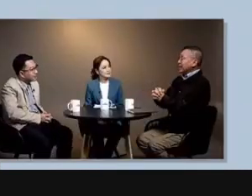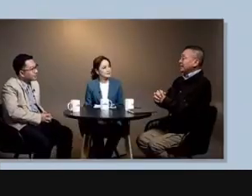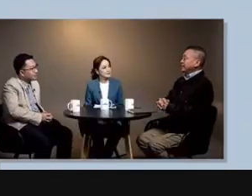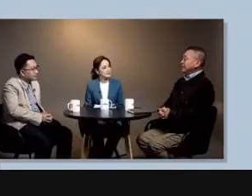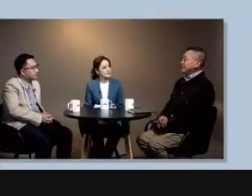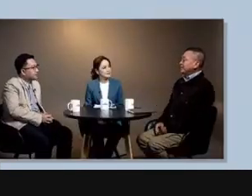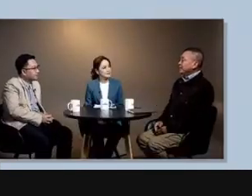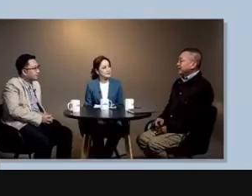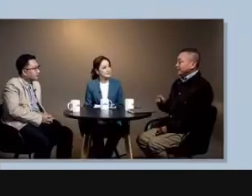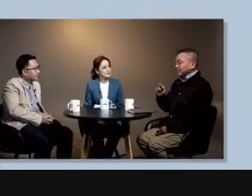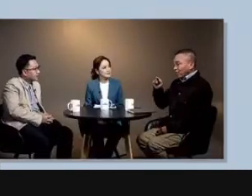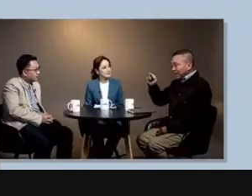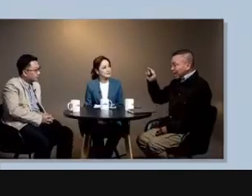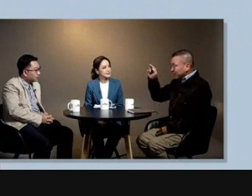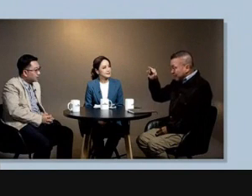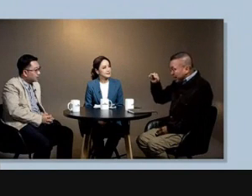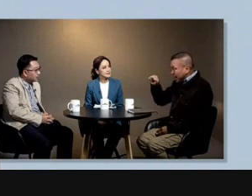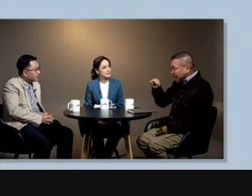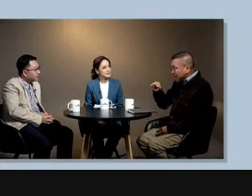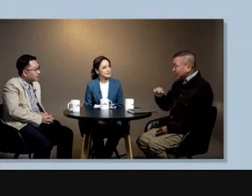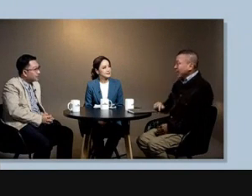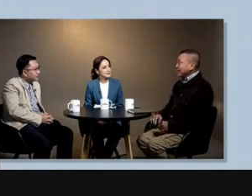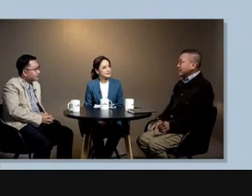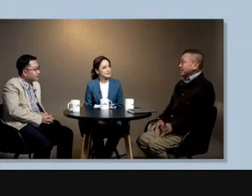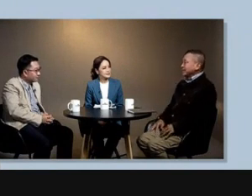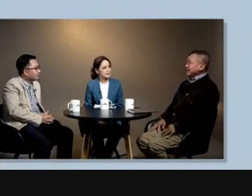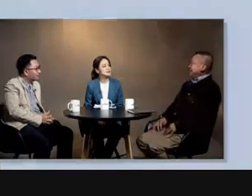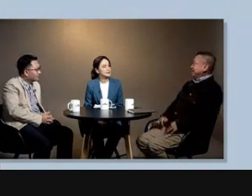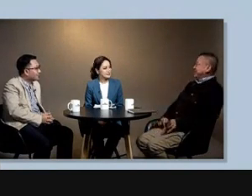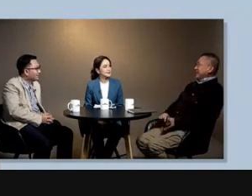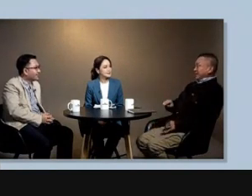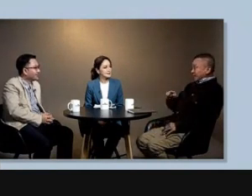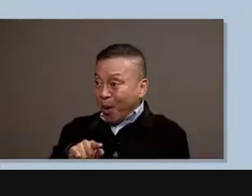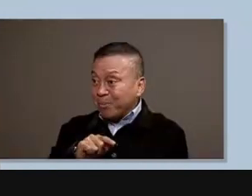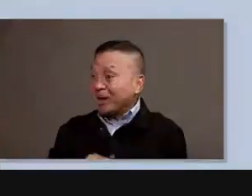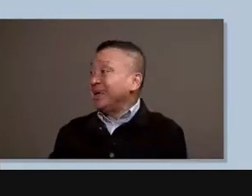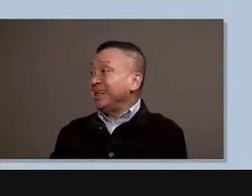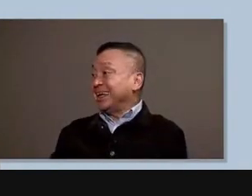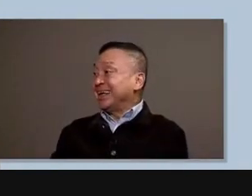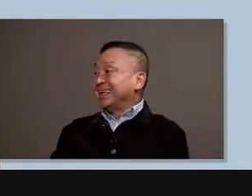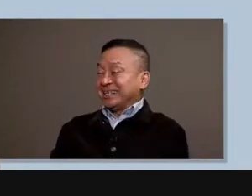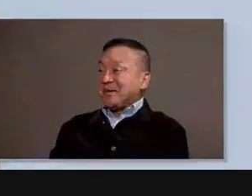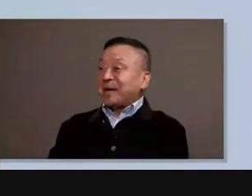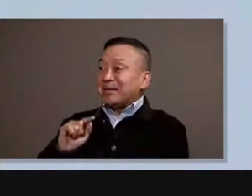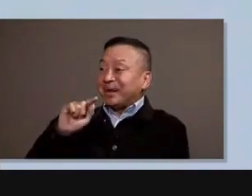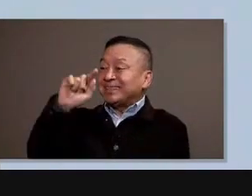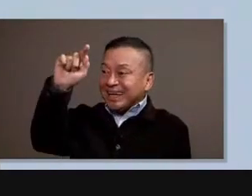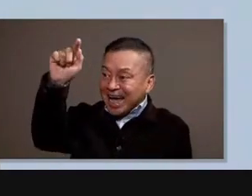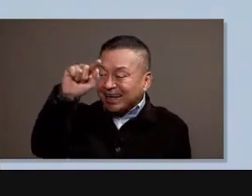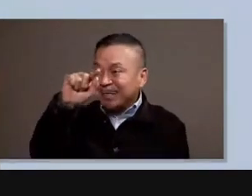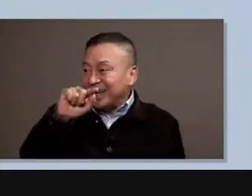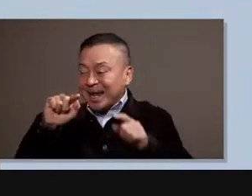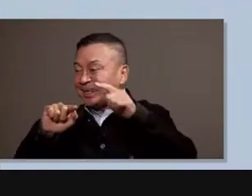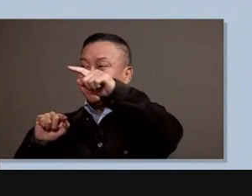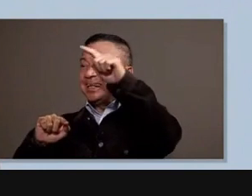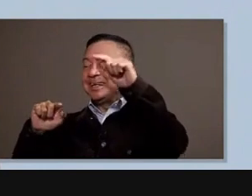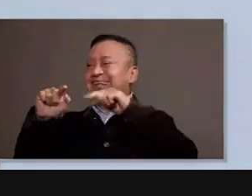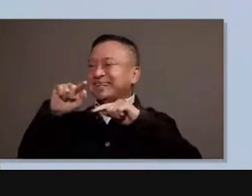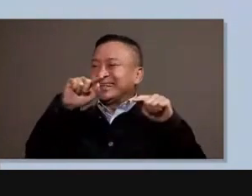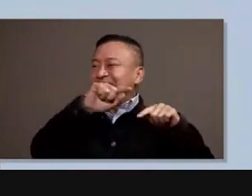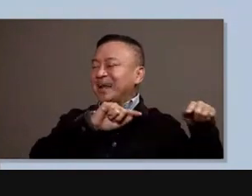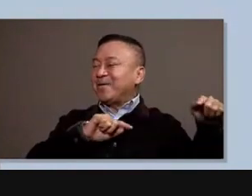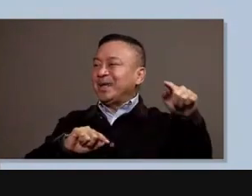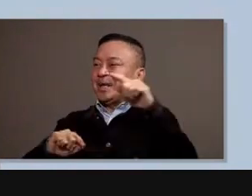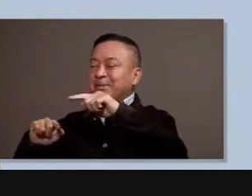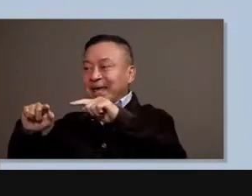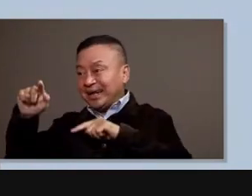หพันธรัฐผมถามว่าเส้นแบ่งเขตอยู่ตรงไหนจะยอมกันไหมเนี่ยใช่ไหมครับรัฐฉานไปรัฐเนี่ย